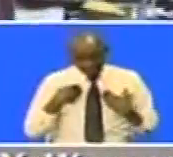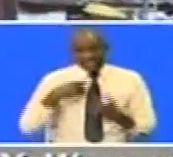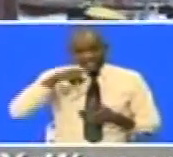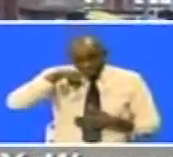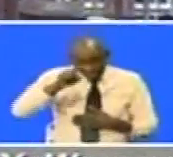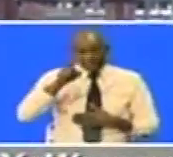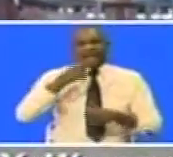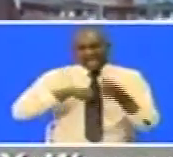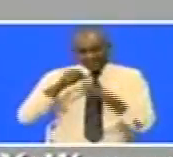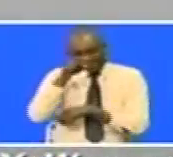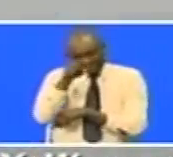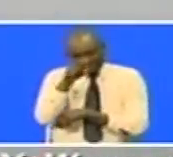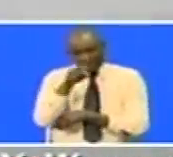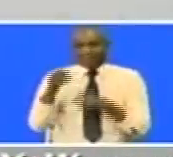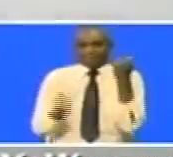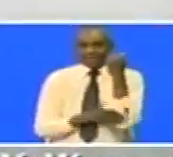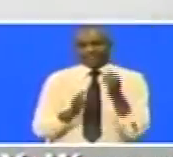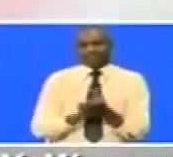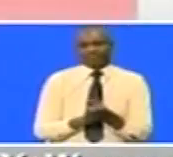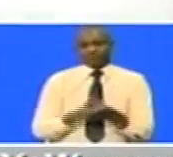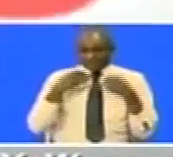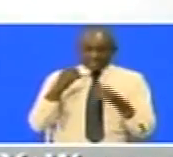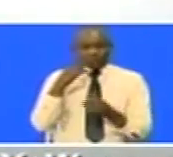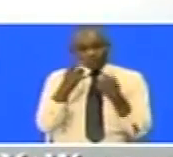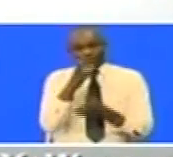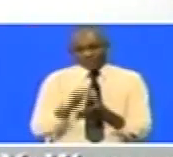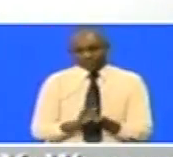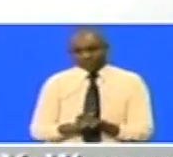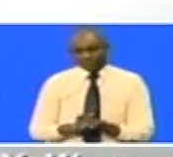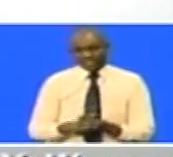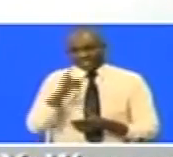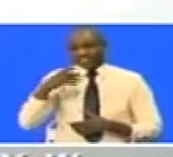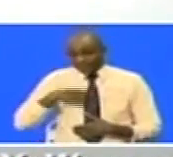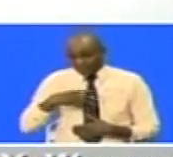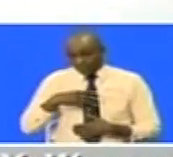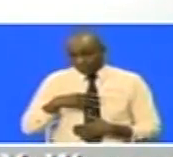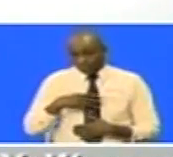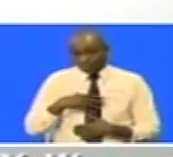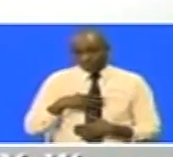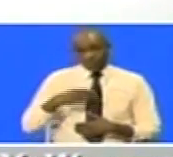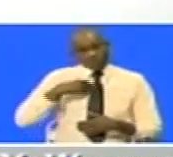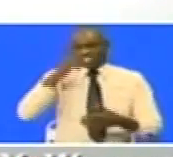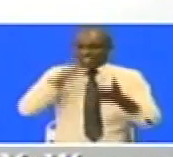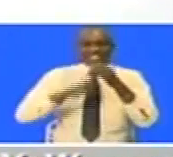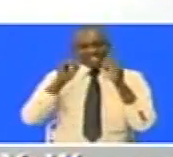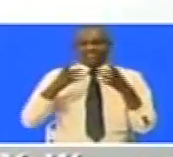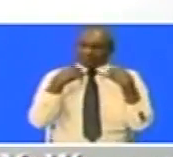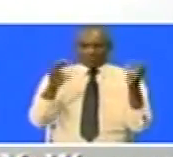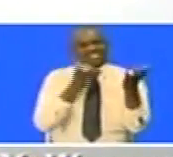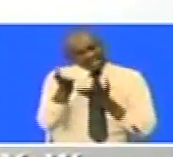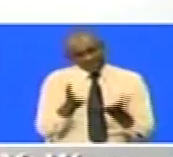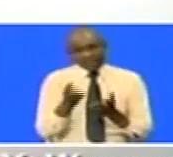wakakana kufanya shughuli hiyo gushi. Now we are there to help these people. Mm. The list is free because we don't charge anything. It's a free